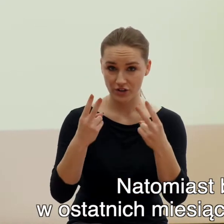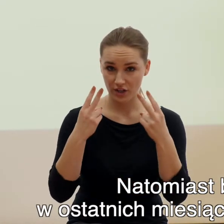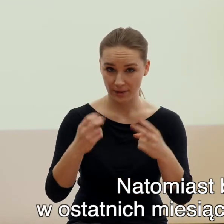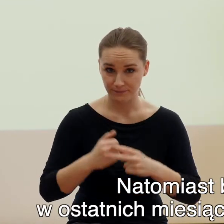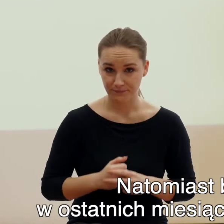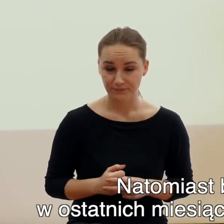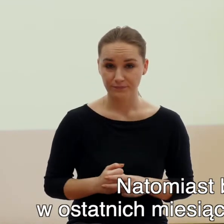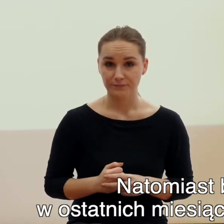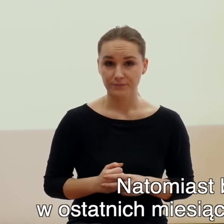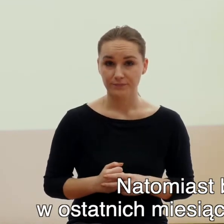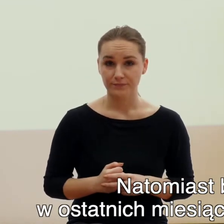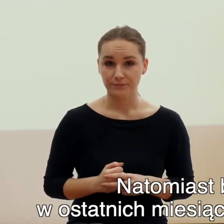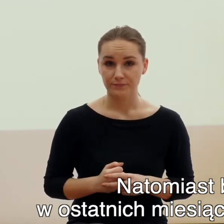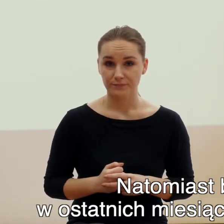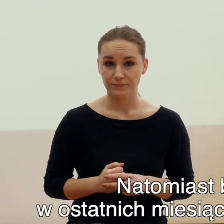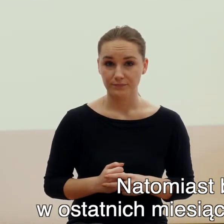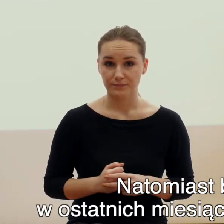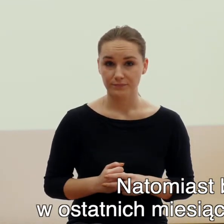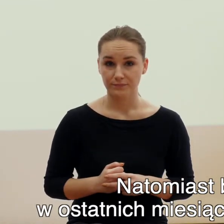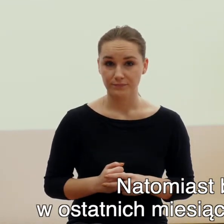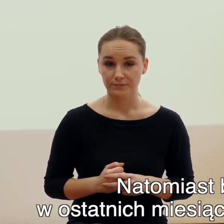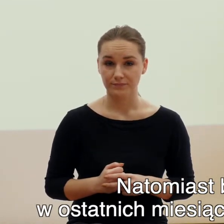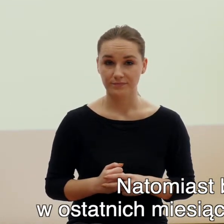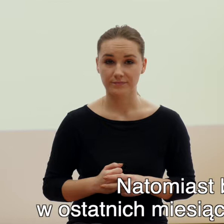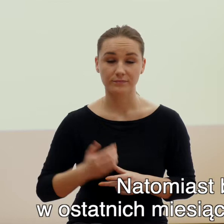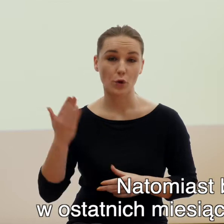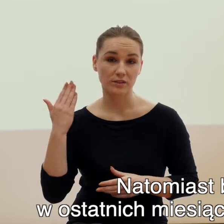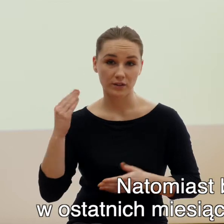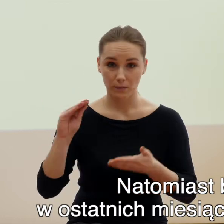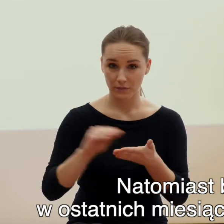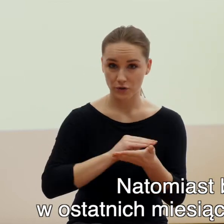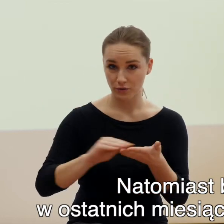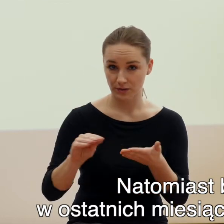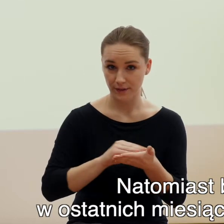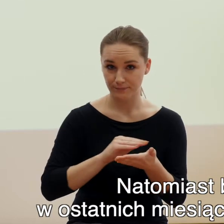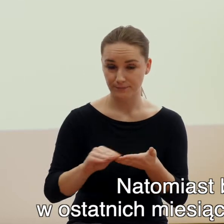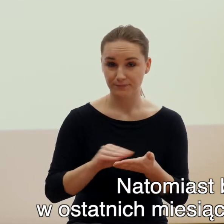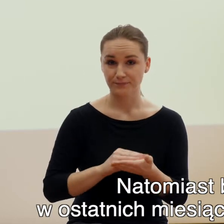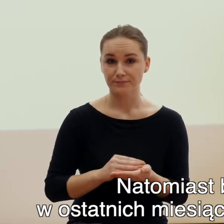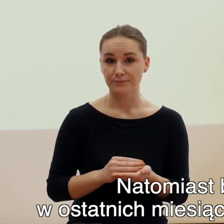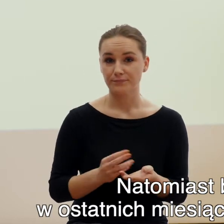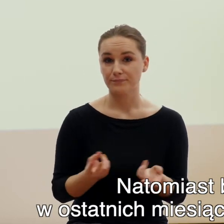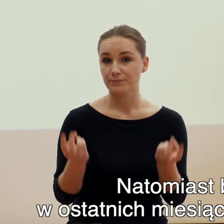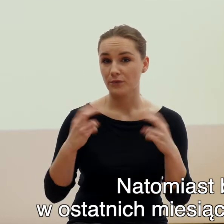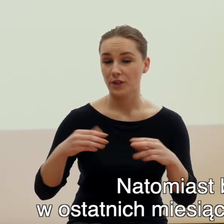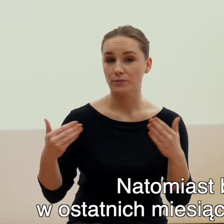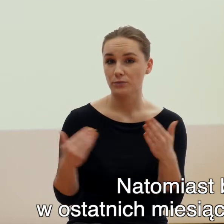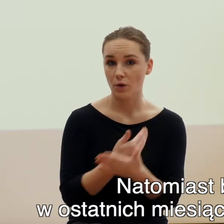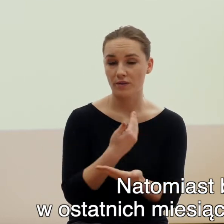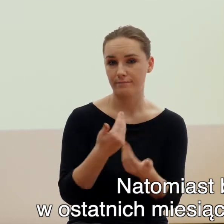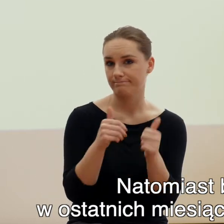istotne jest to, aby zrozumieć, że w ostatnich miesiącach pojawiły się